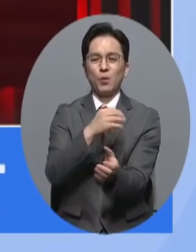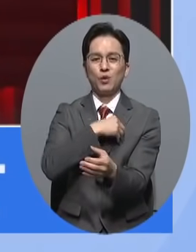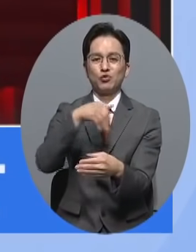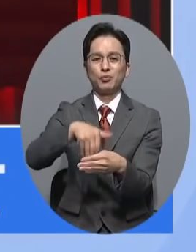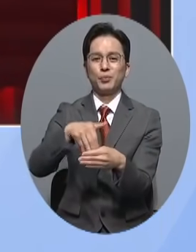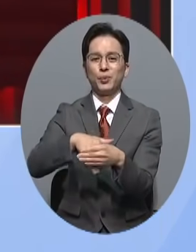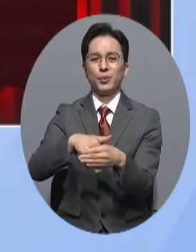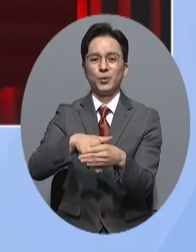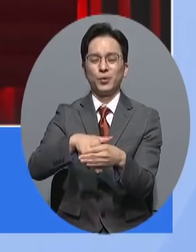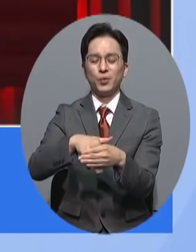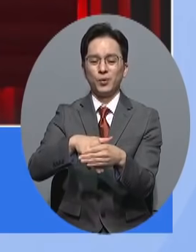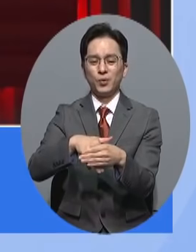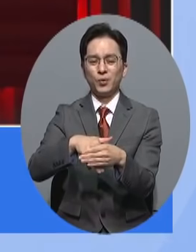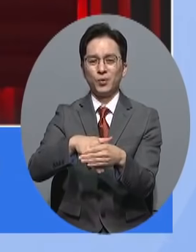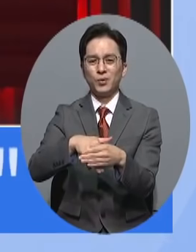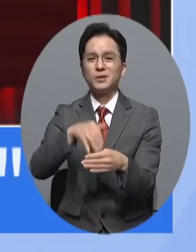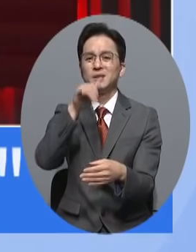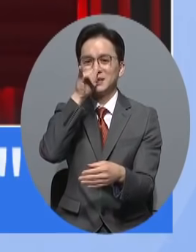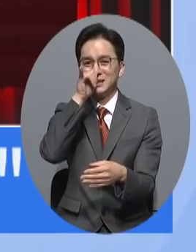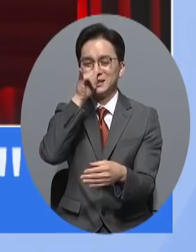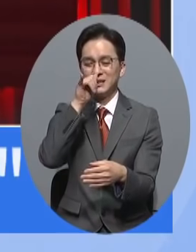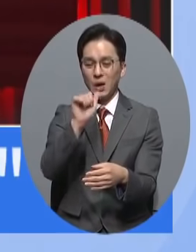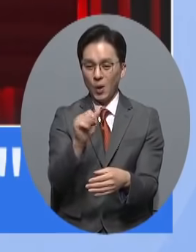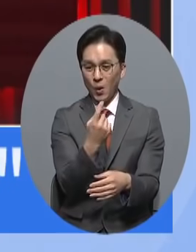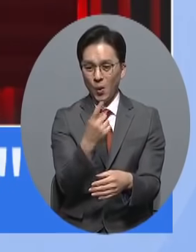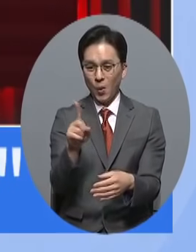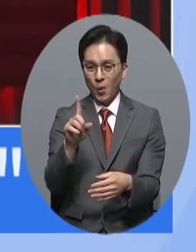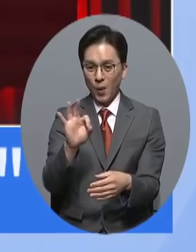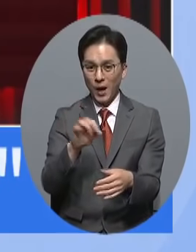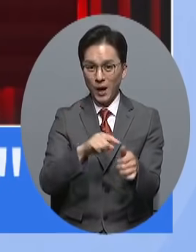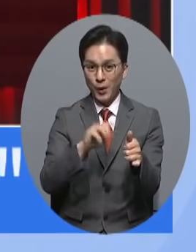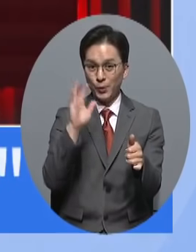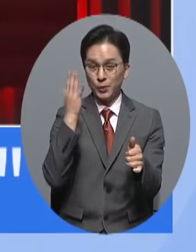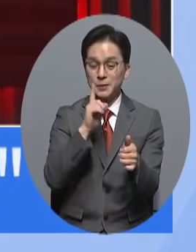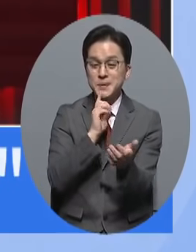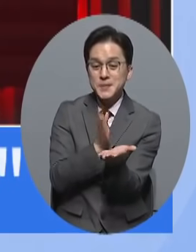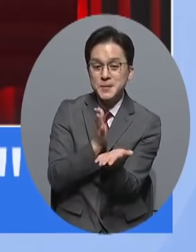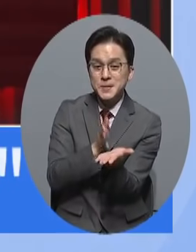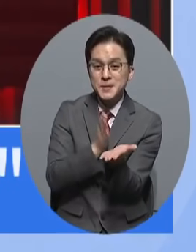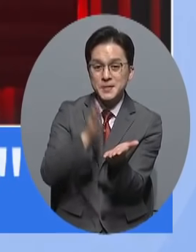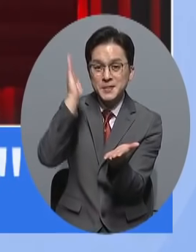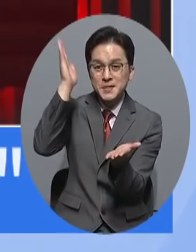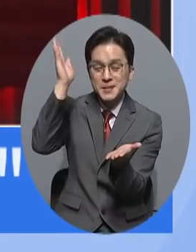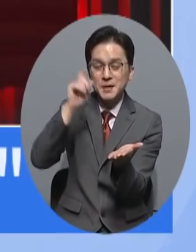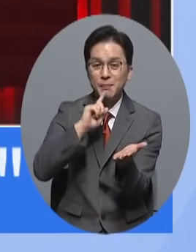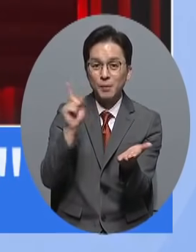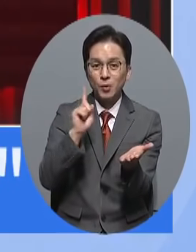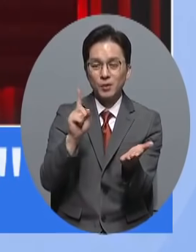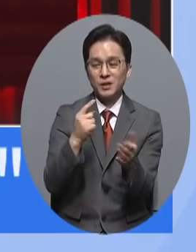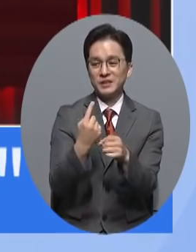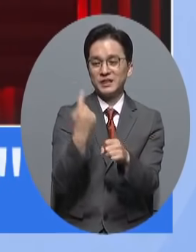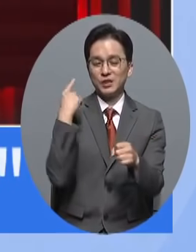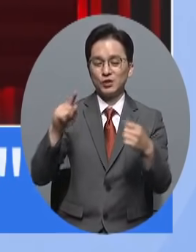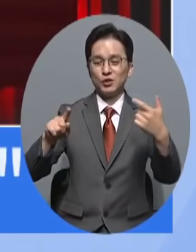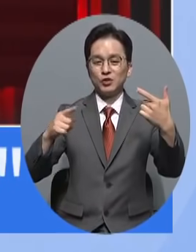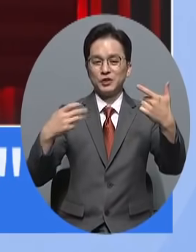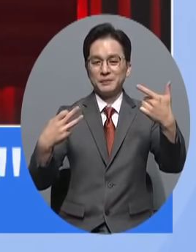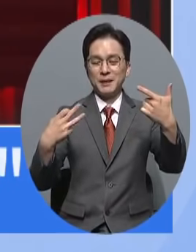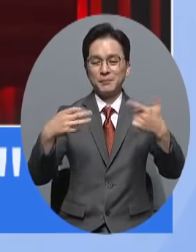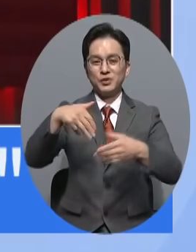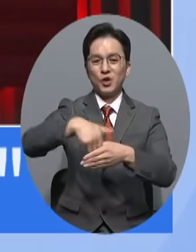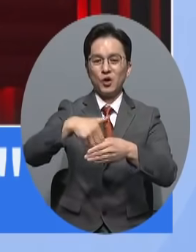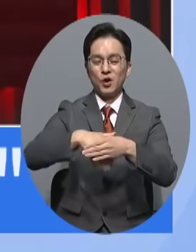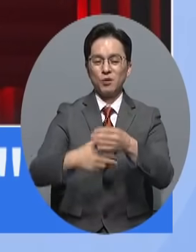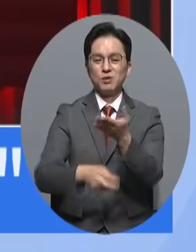들고 나오는 건데. 지지층 호소군요. 그렇죠. 근데 만약 황교안 후보가 4강에 들어온다 그러면은 국민의힘 입장에서는 또 부정선거가 또 하나의 이슈로 또 4강 테이블에 올라오기